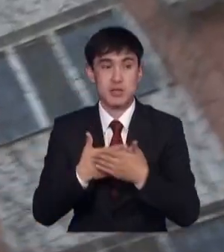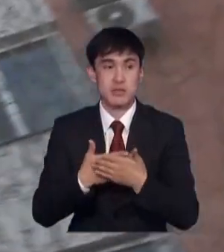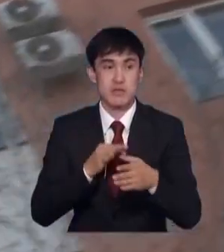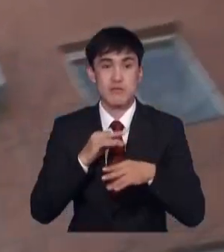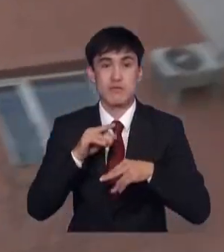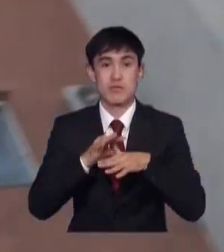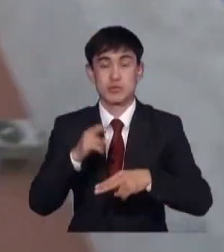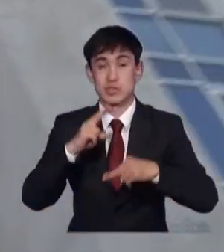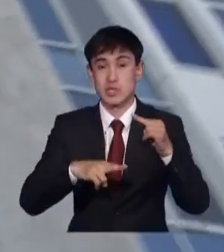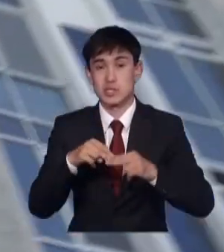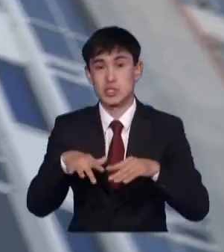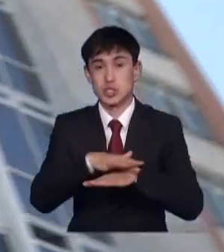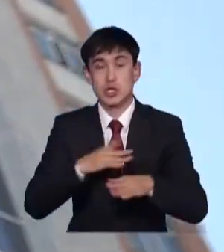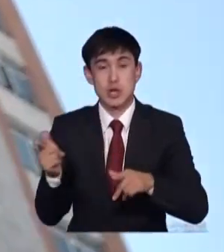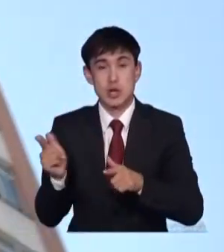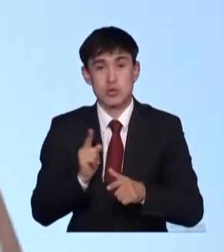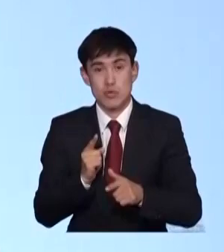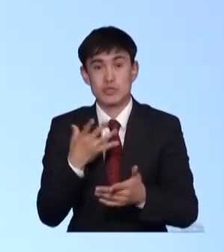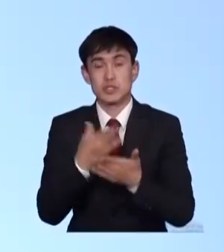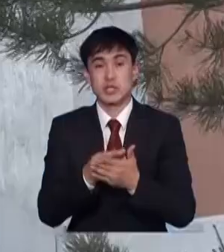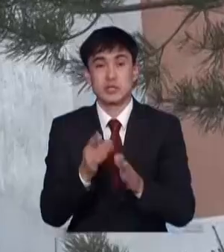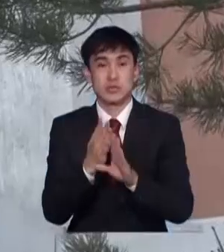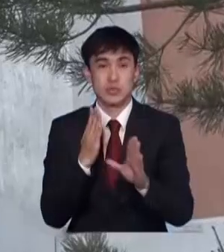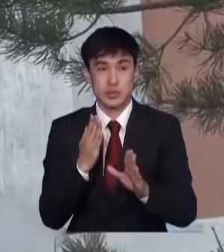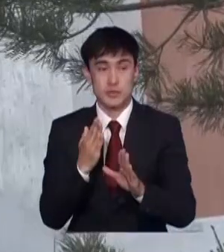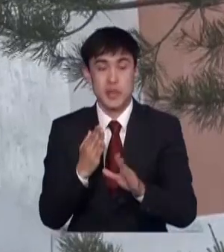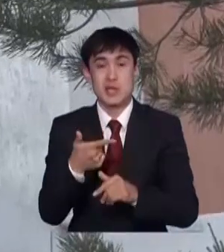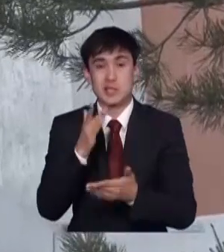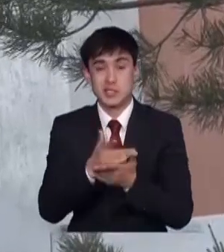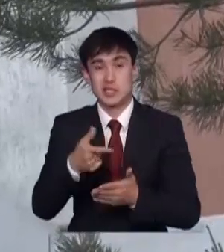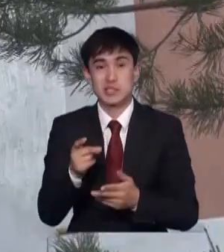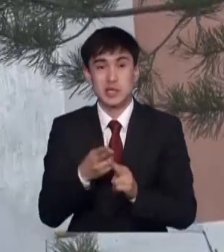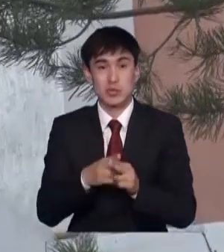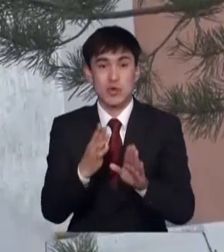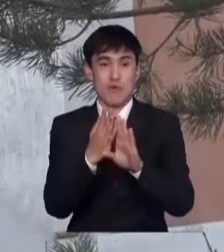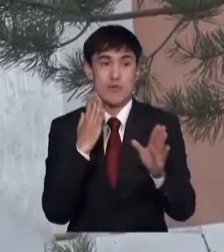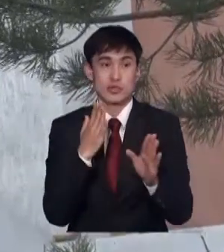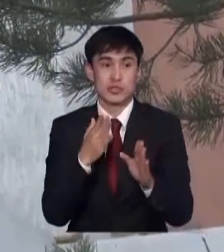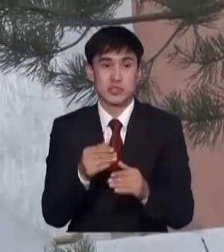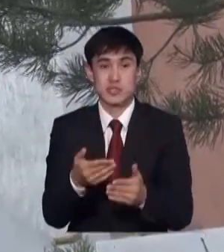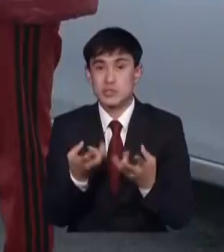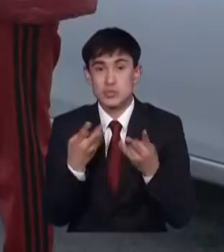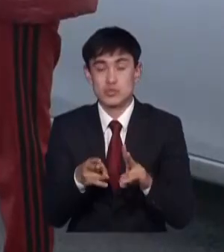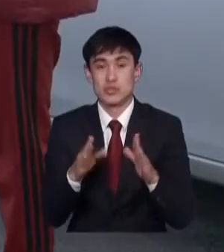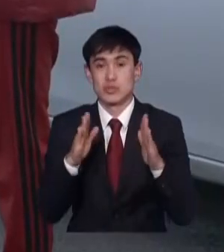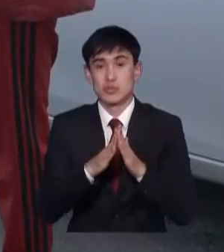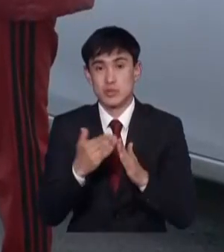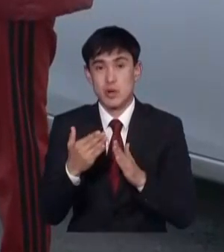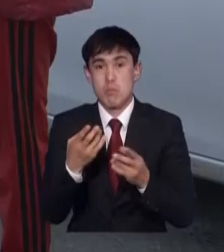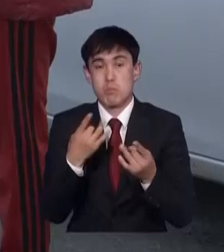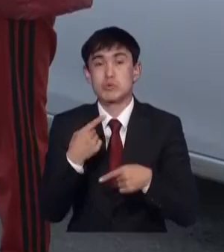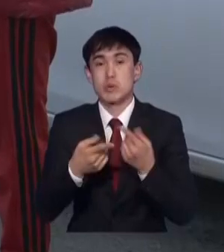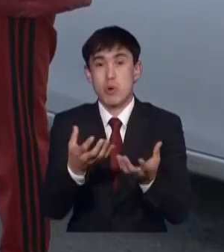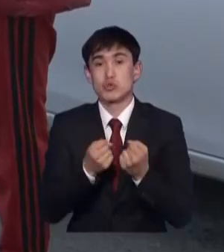ведётся строительство жители готовы ждать счастливого момента Однако Есть и те граждане которые становятся в очередь не испытывая нужду в жилплощади после